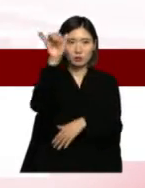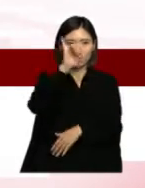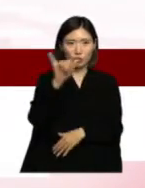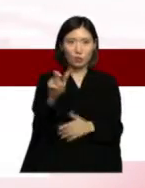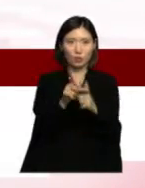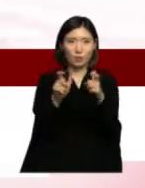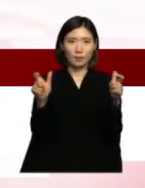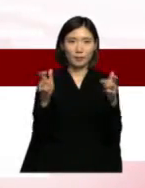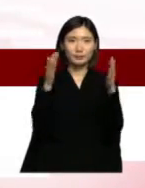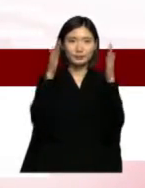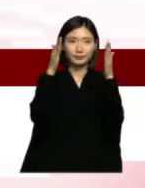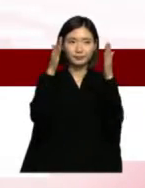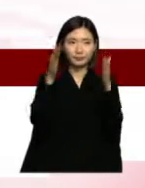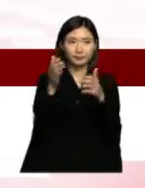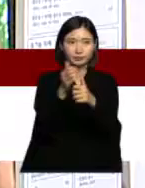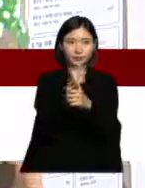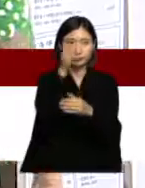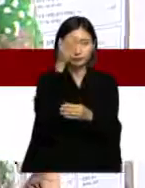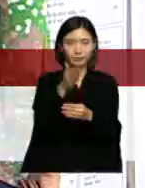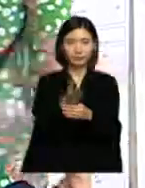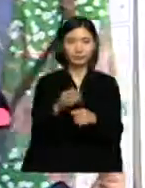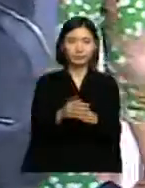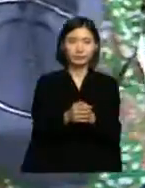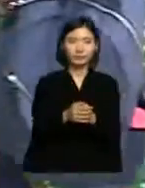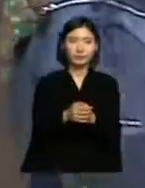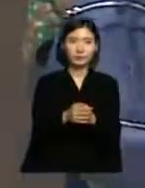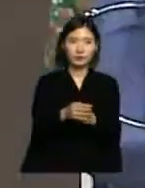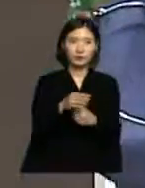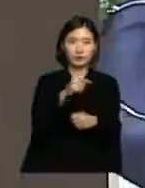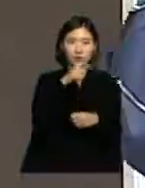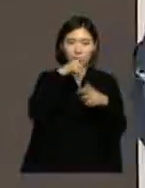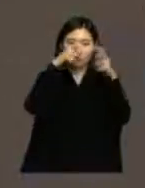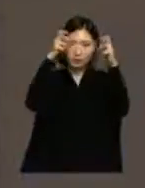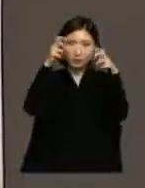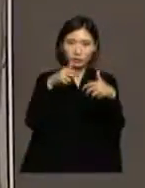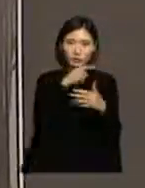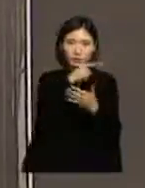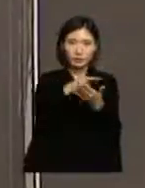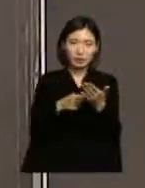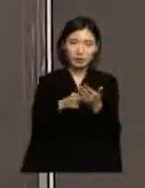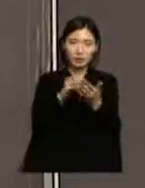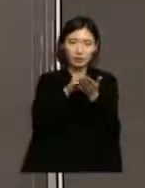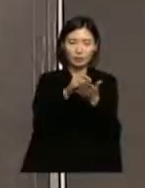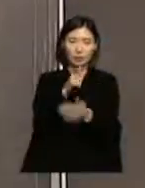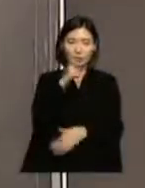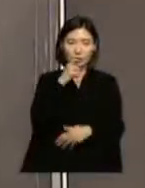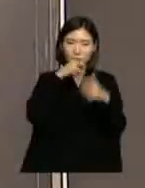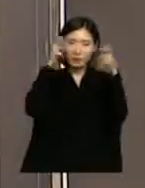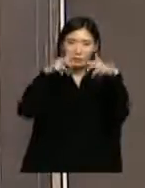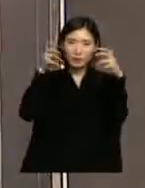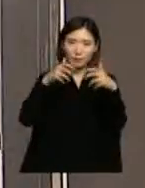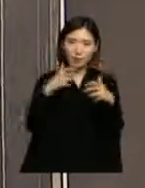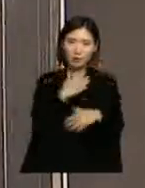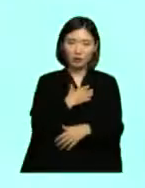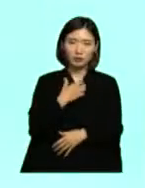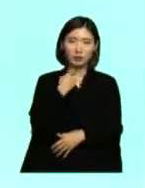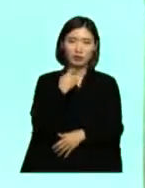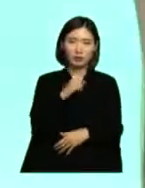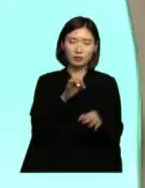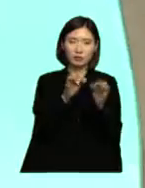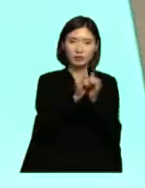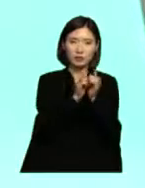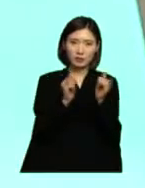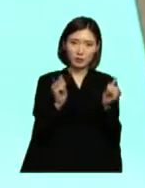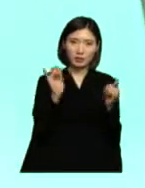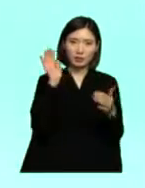확대하는 방향으로 그렇게 잡고 있습니다. 풍수해 보험을 가입하지 못해 장마철 때면 불안에 떨던 소상공인들이